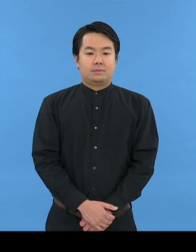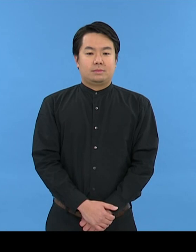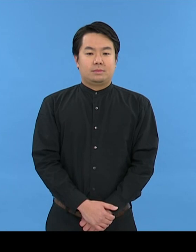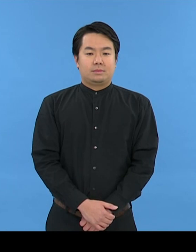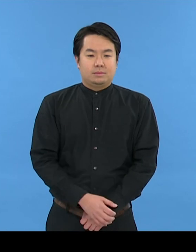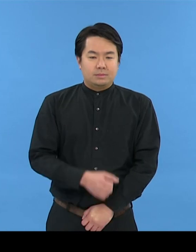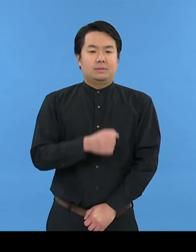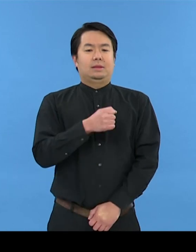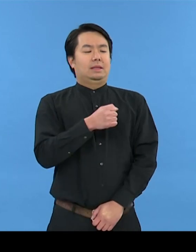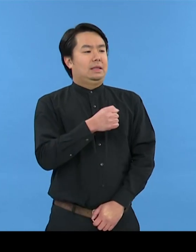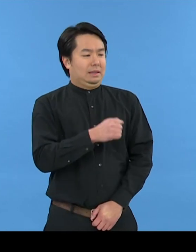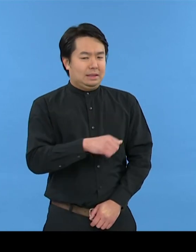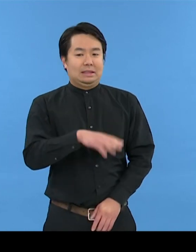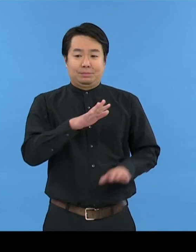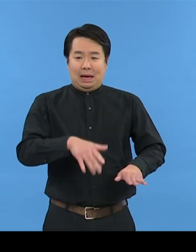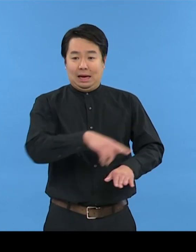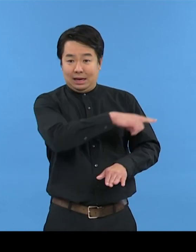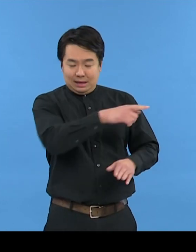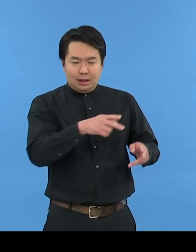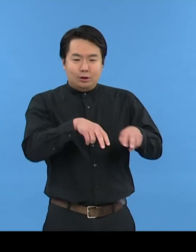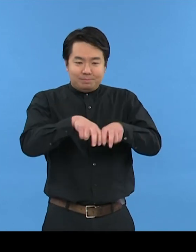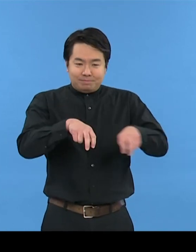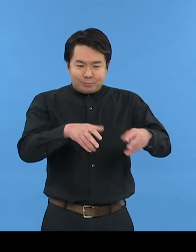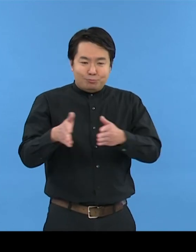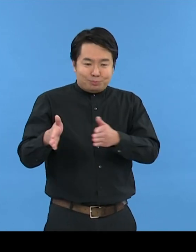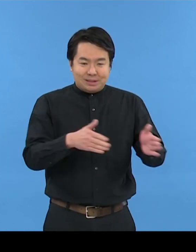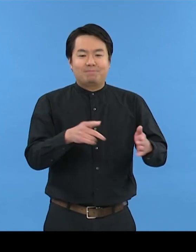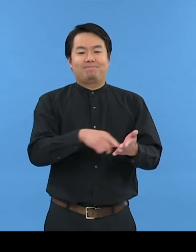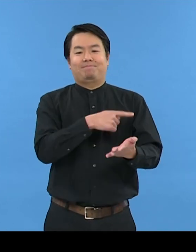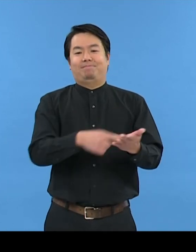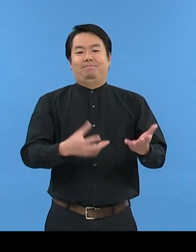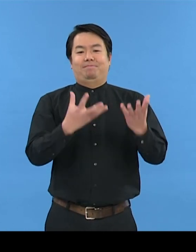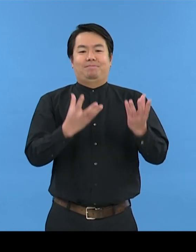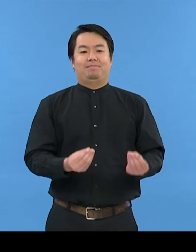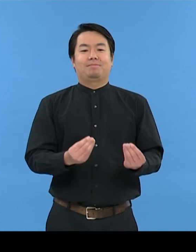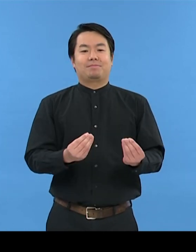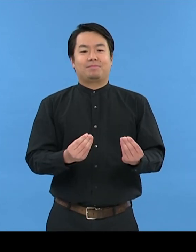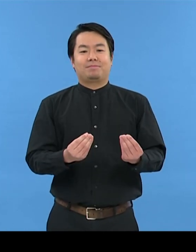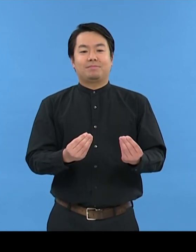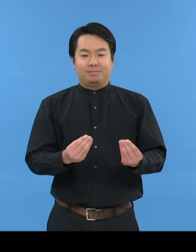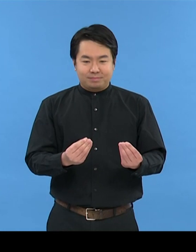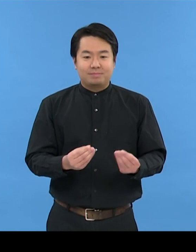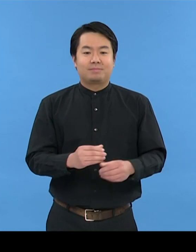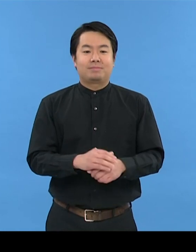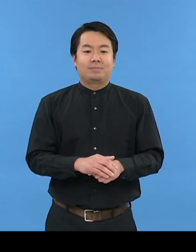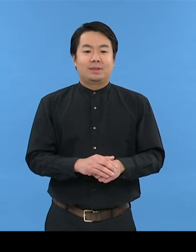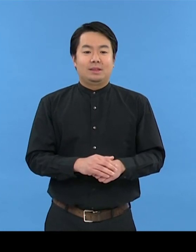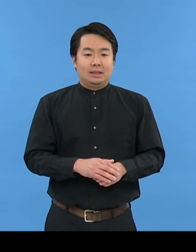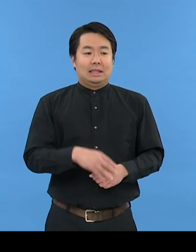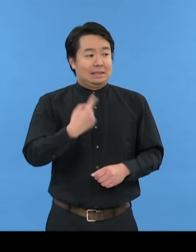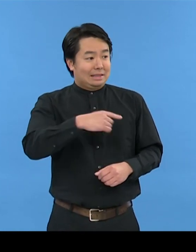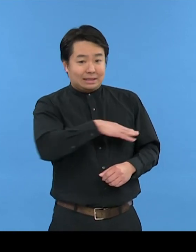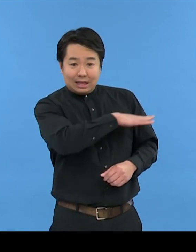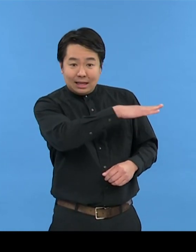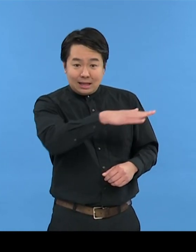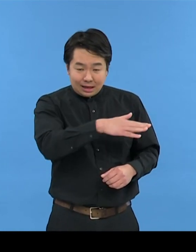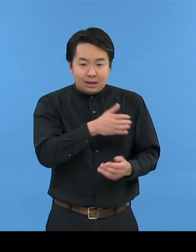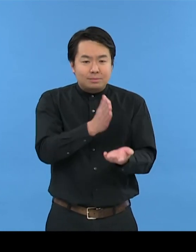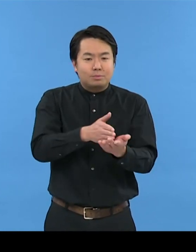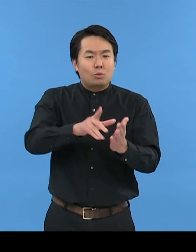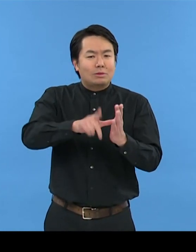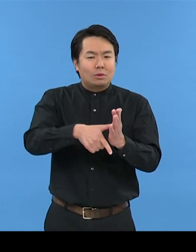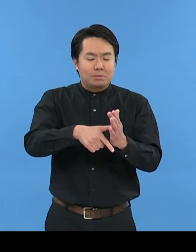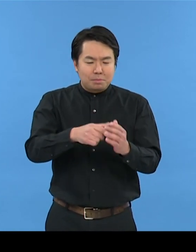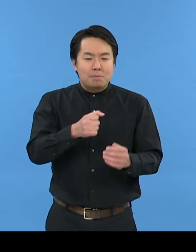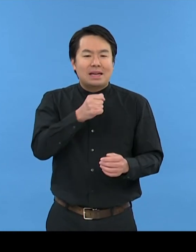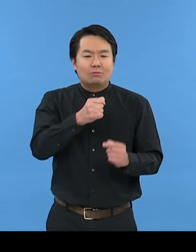はいでは会場の整いましたので各先生方お話しされる際そちらを